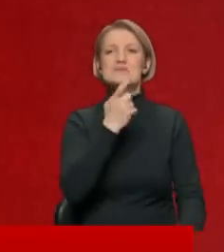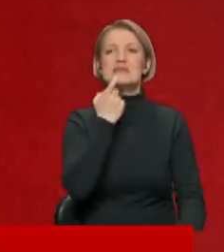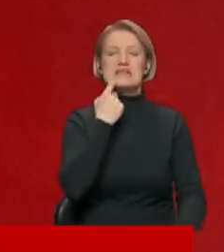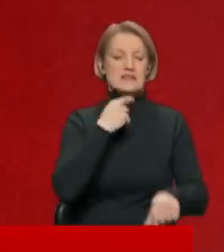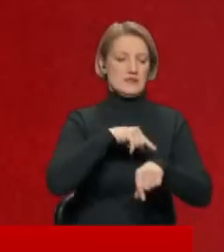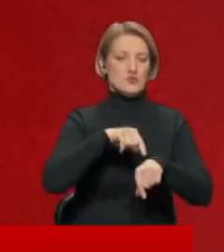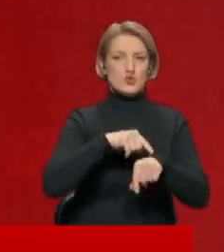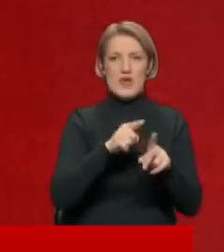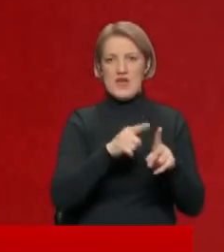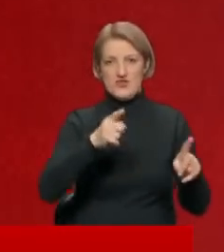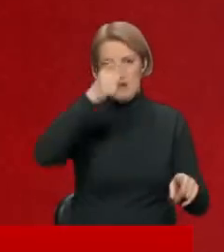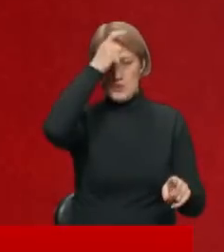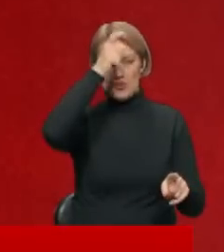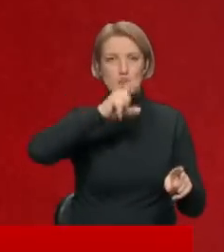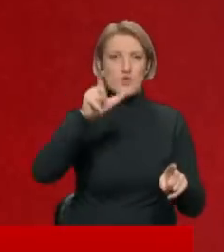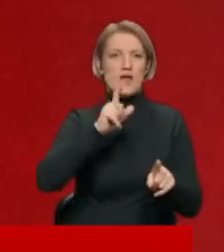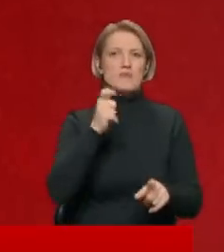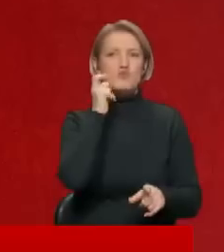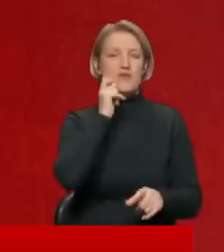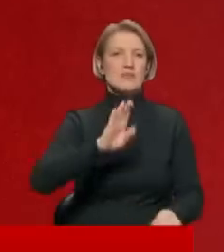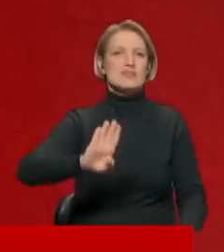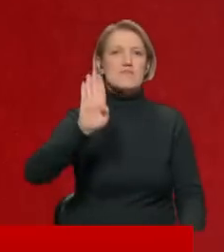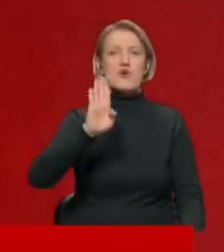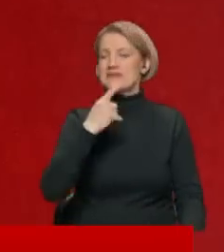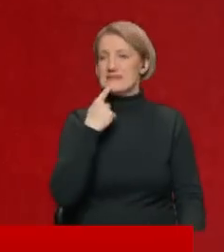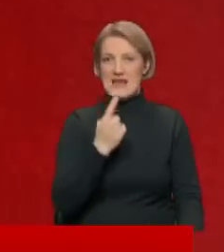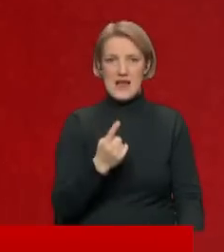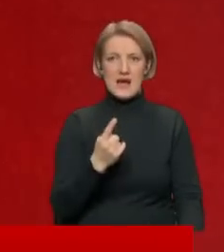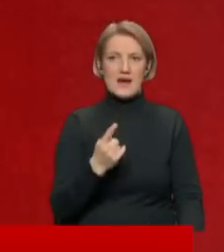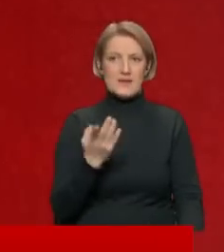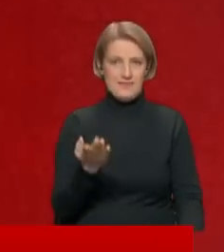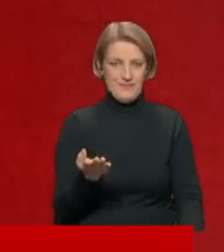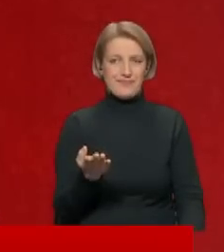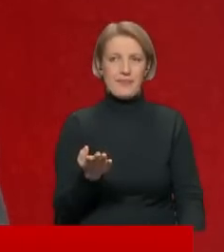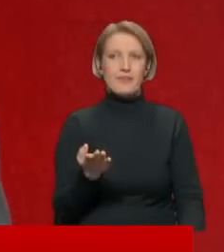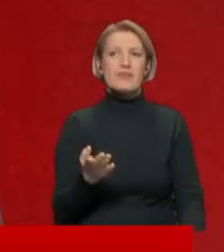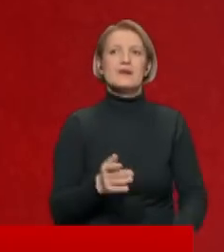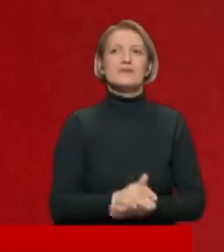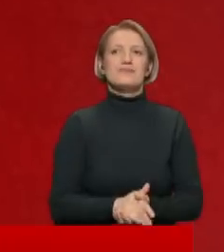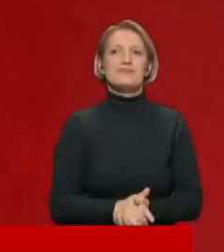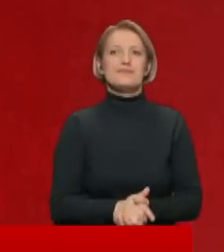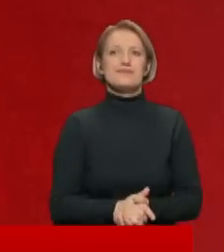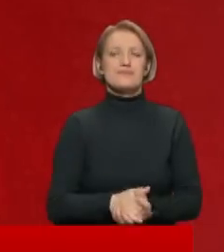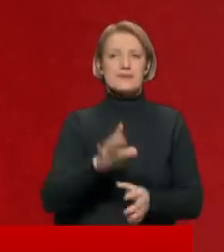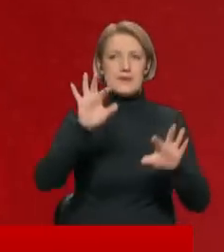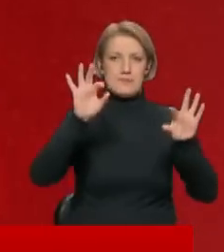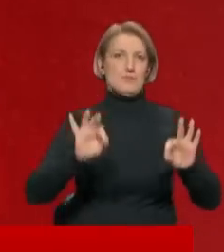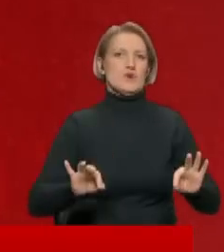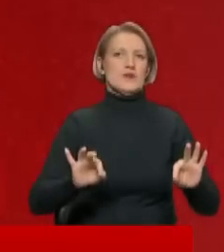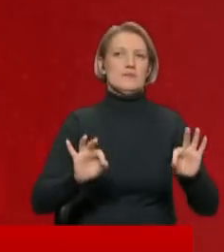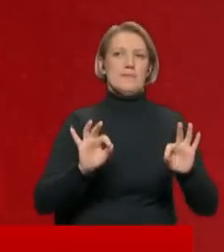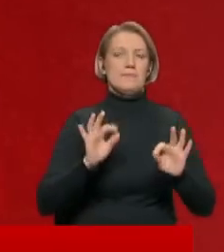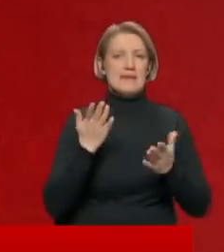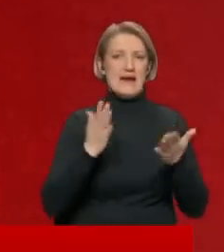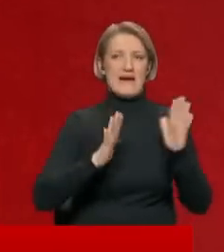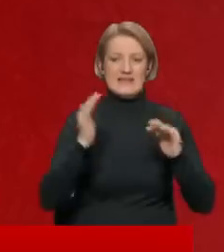süreç Türkiye'de muhafazakar demokratik Erdemliler hareketsiz diyerek başlatılmış bir